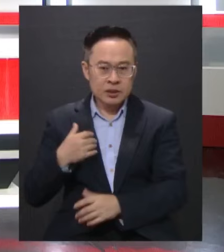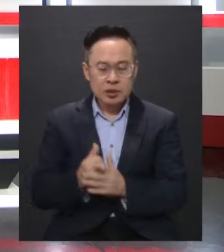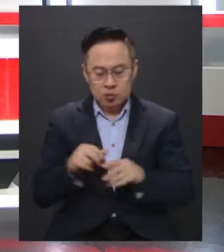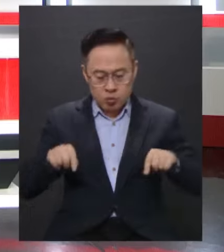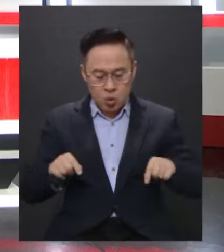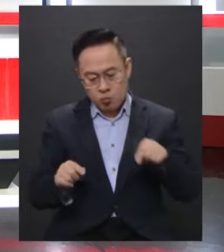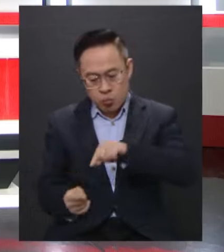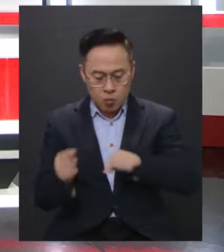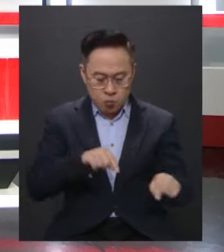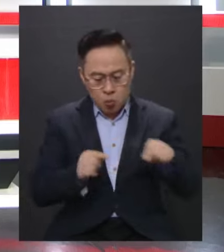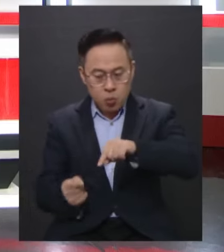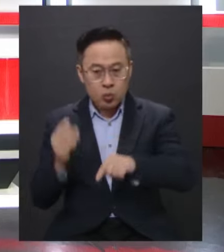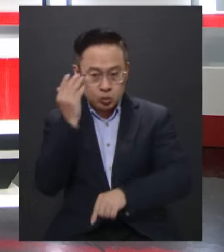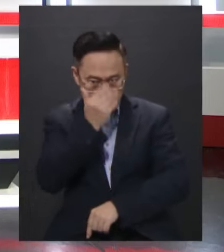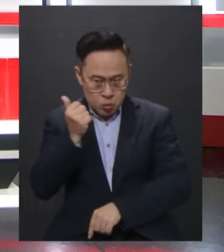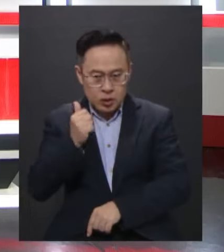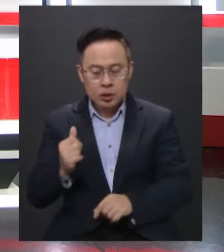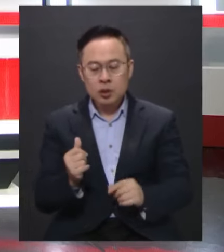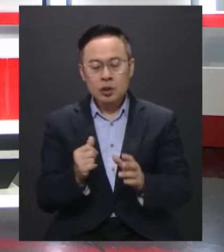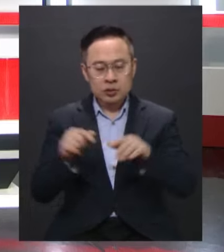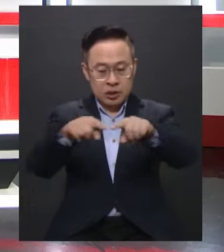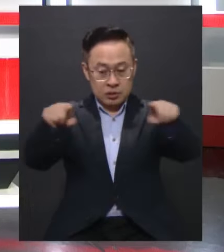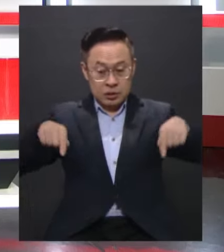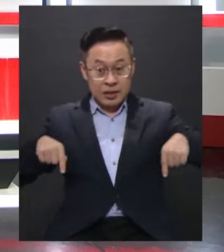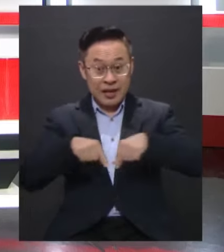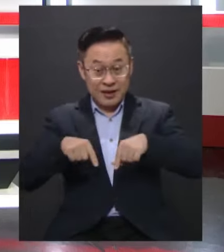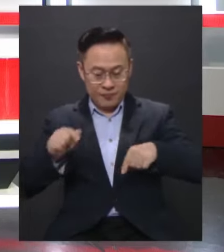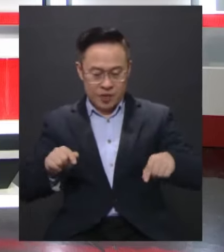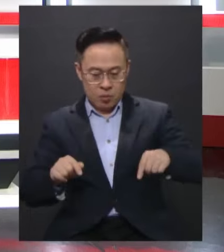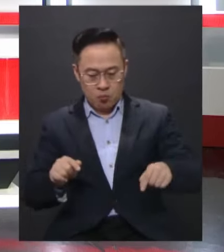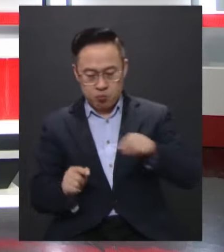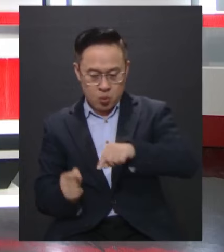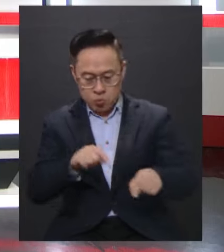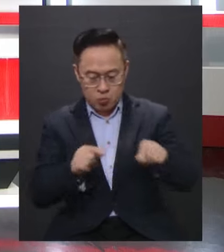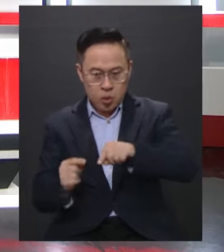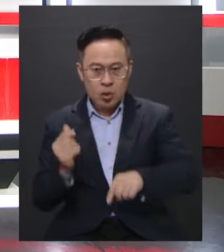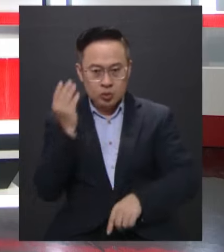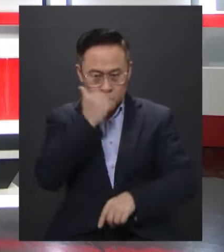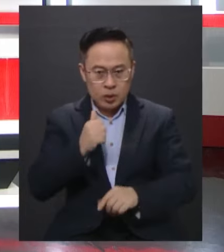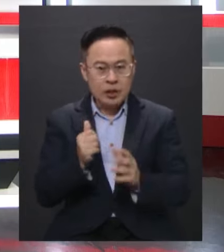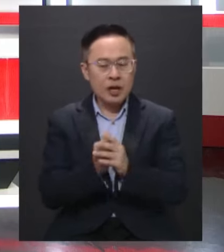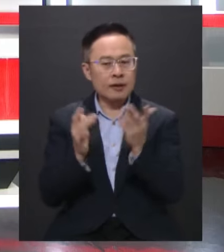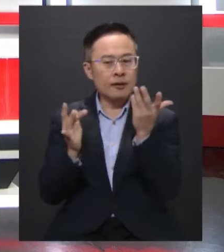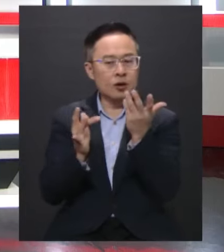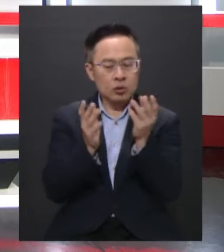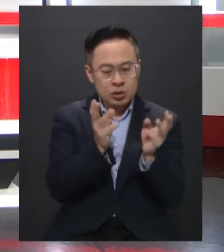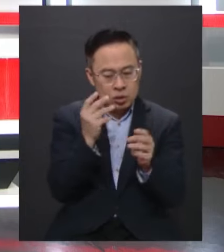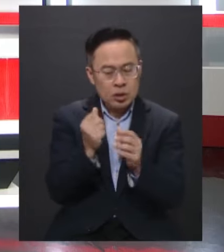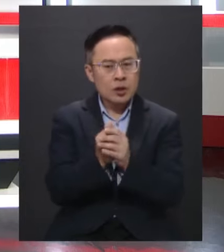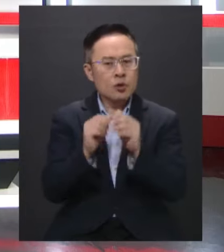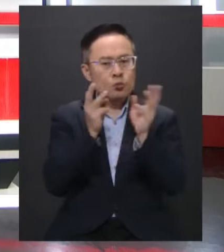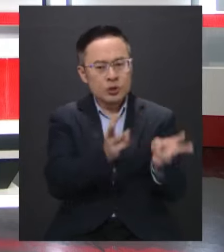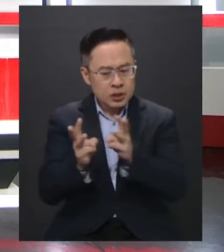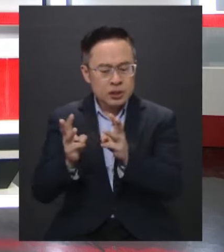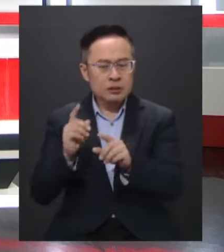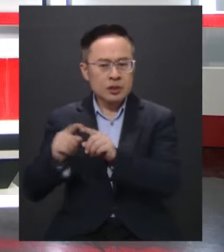อบอลสวยๆกลางสนามอยู่หลายครั้งเช่นเดียวกันนะคะแล้วอย่างโอ้ดูแล้วแบบออกปากอุทานแล้วโอ้โหสวยมากอย่างเงี้ยนะคะแล้วก็3